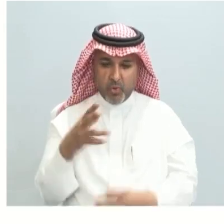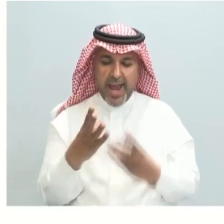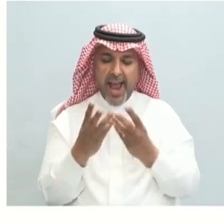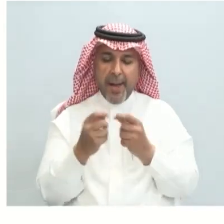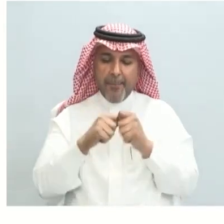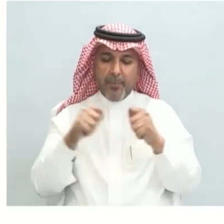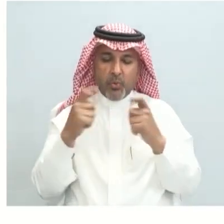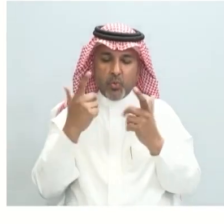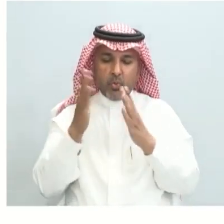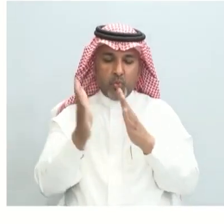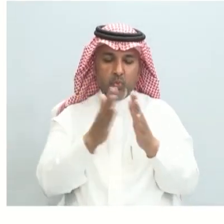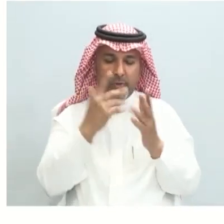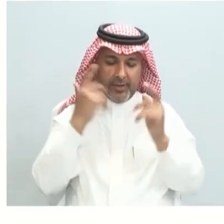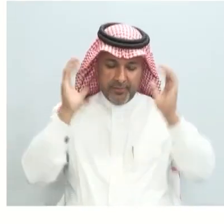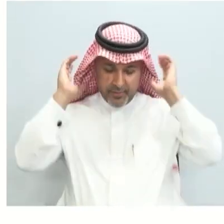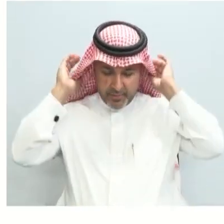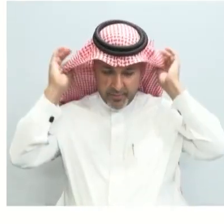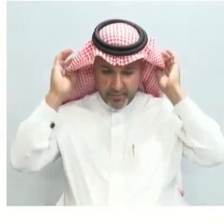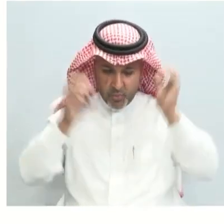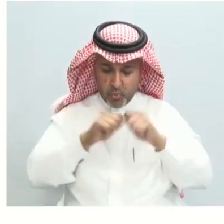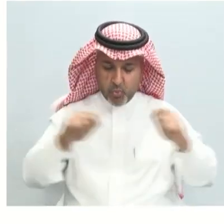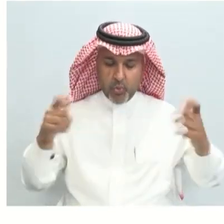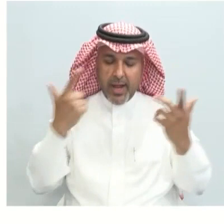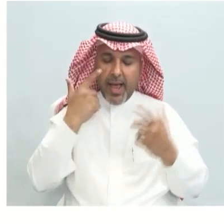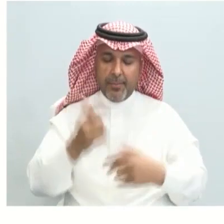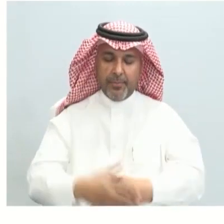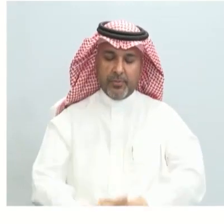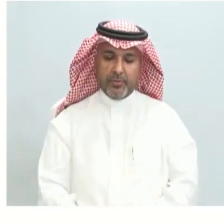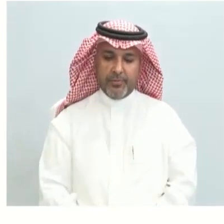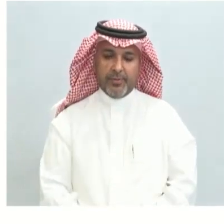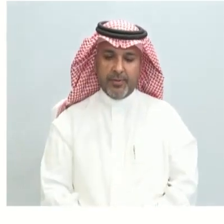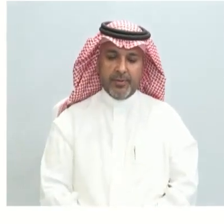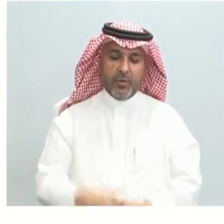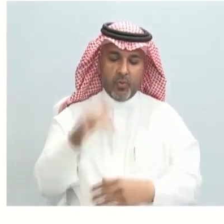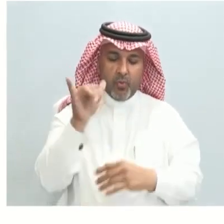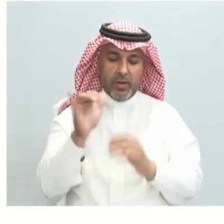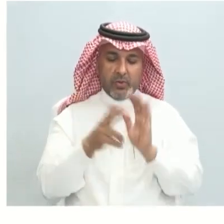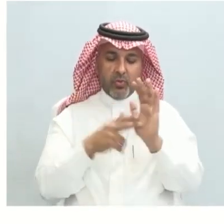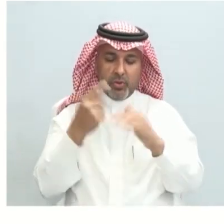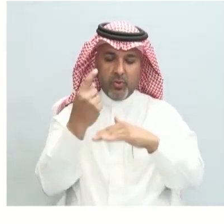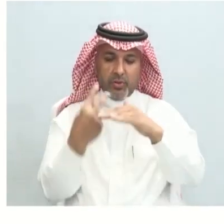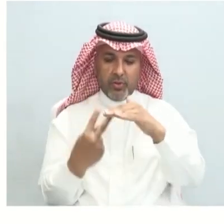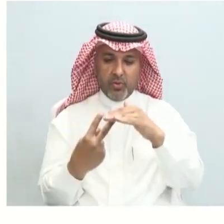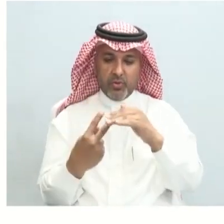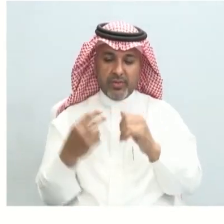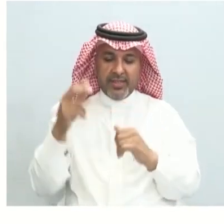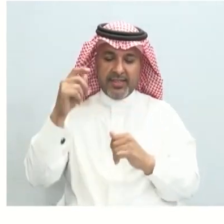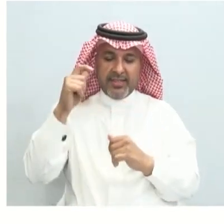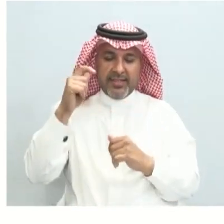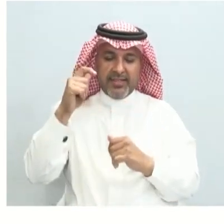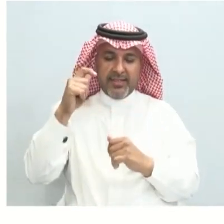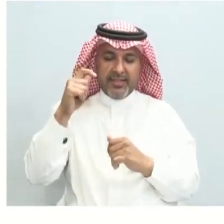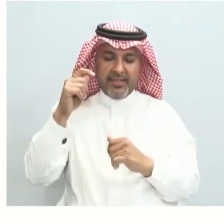طول دورة الدالة Y = 1/2 tan لـ ثيتا، 1/2 tan لـ ثيتا، فنلاحظ هنا أنه